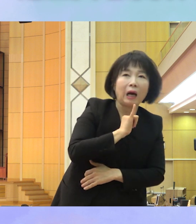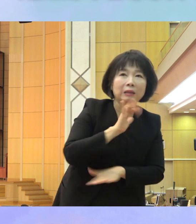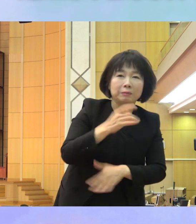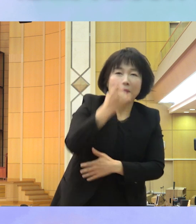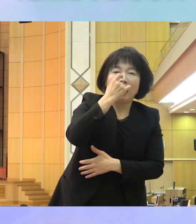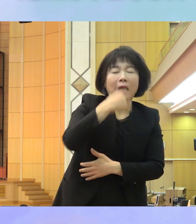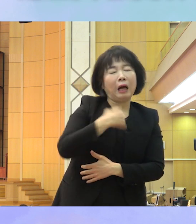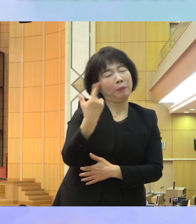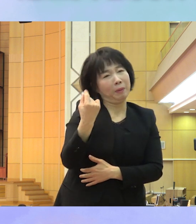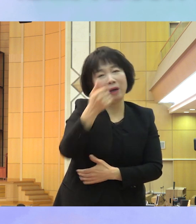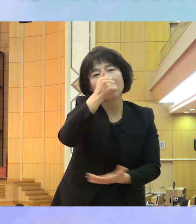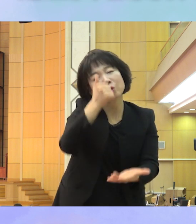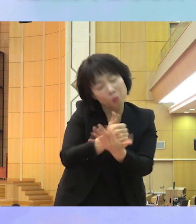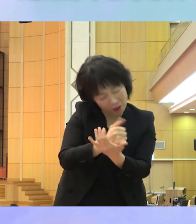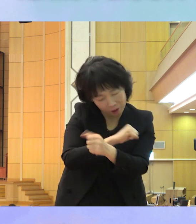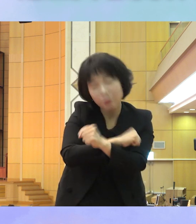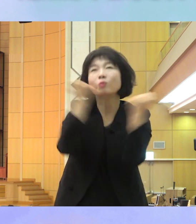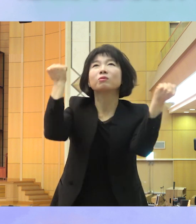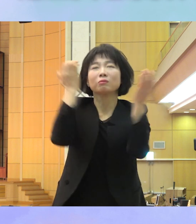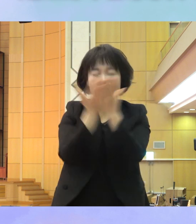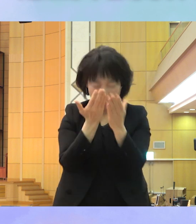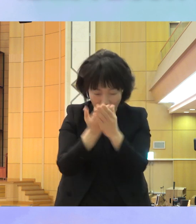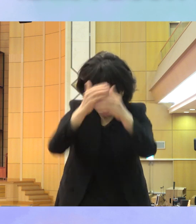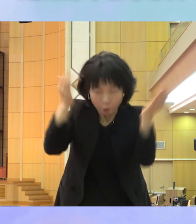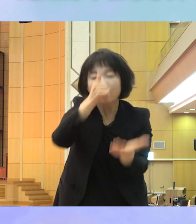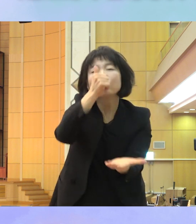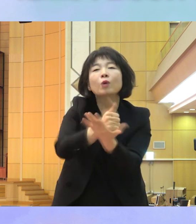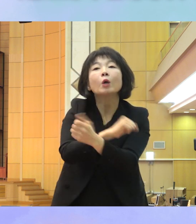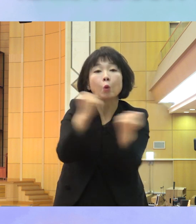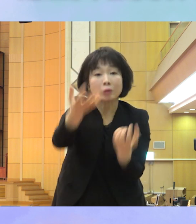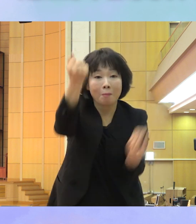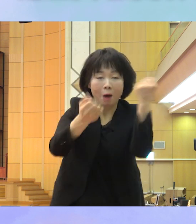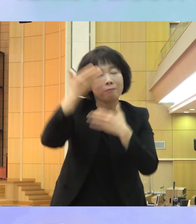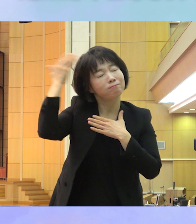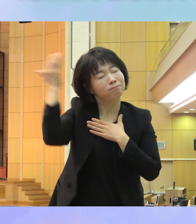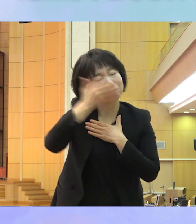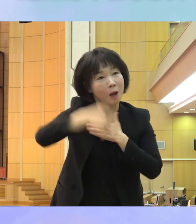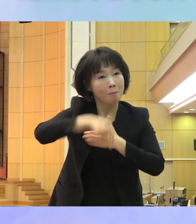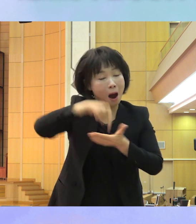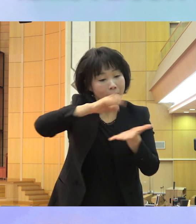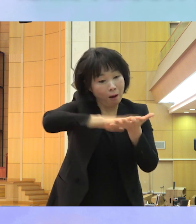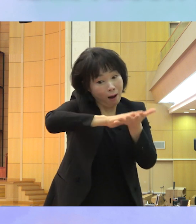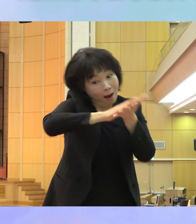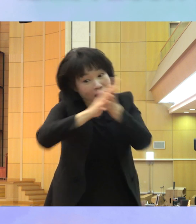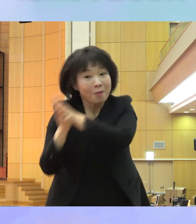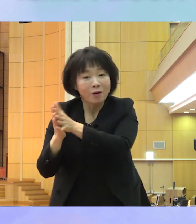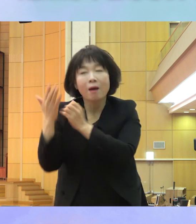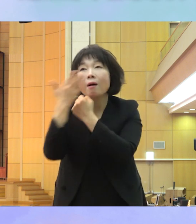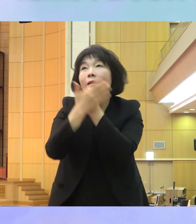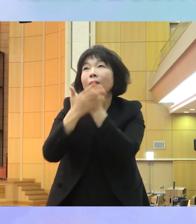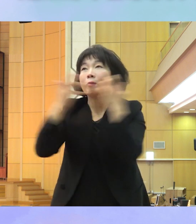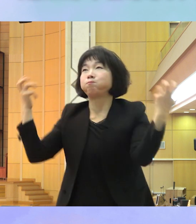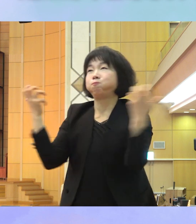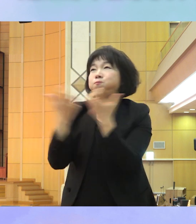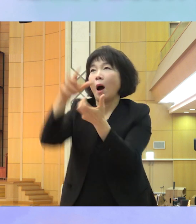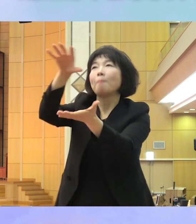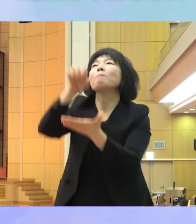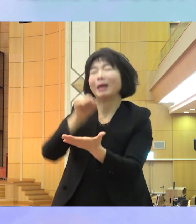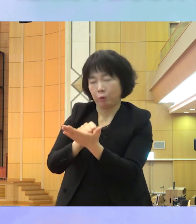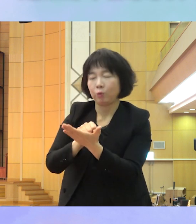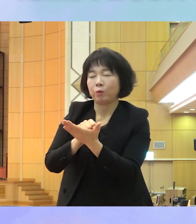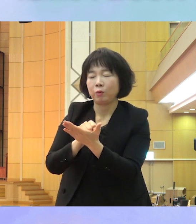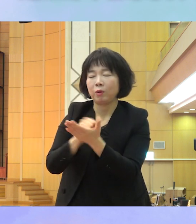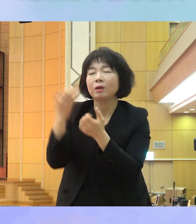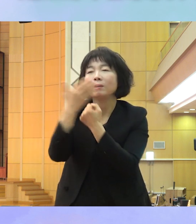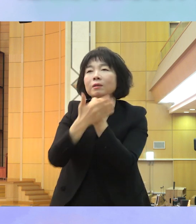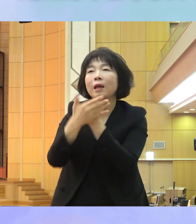시간 다 용서하여 주셔서 모든 죄에 사함받고 깨끗한 심령 되어서 은혜 충만히 받는 시간 될 수